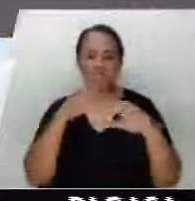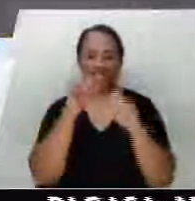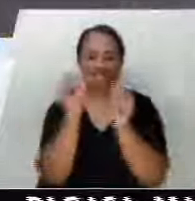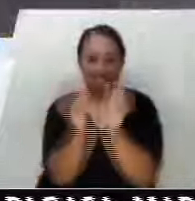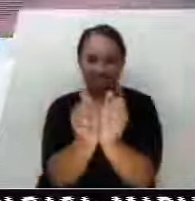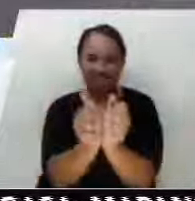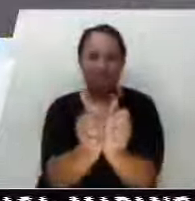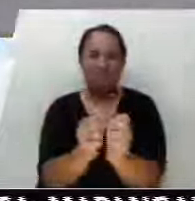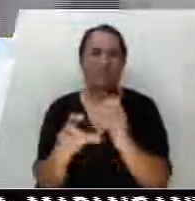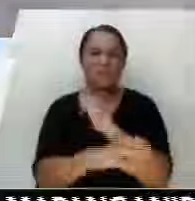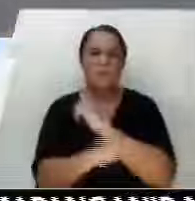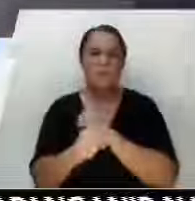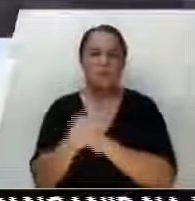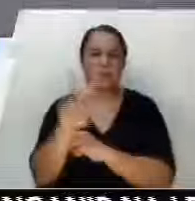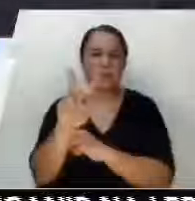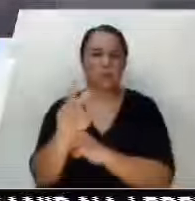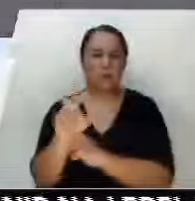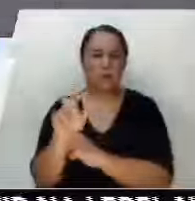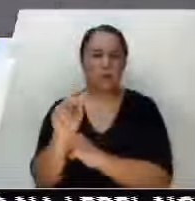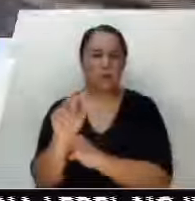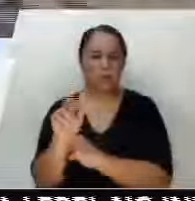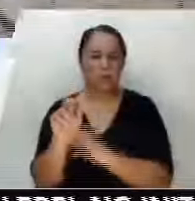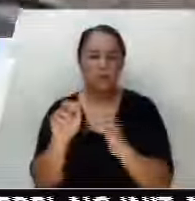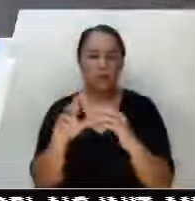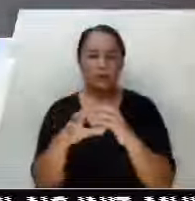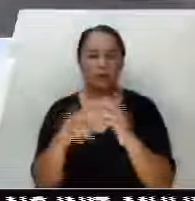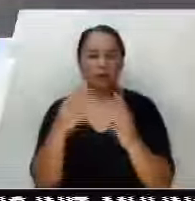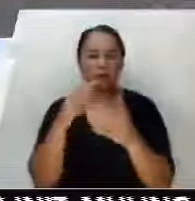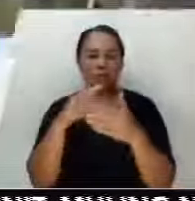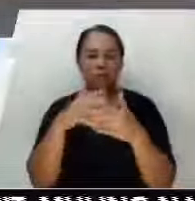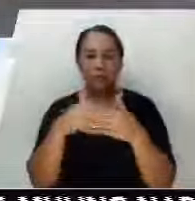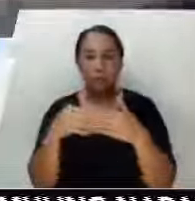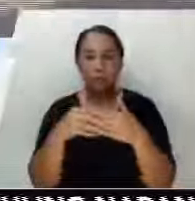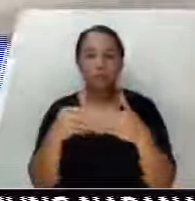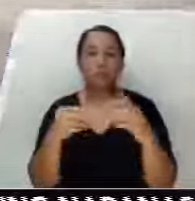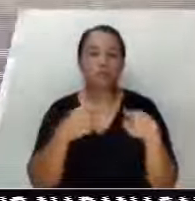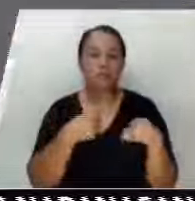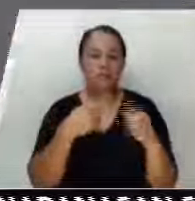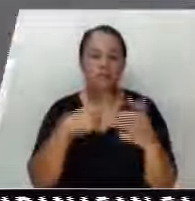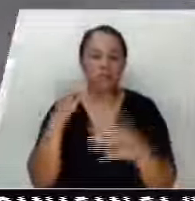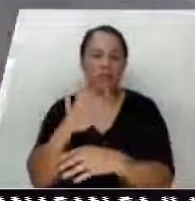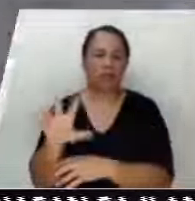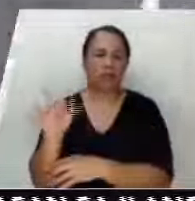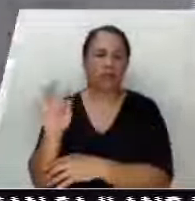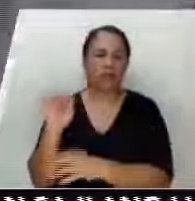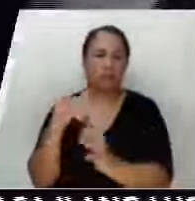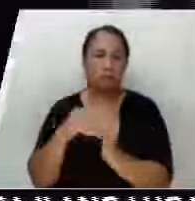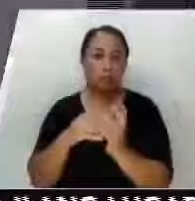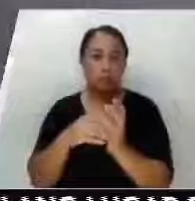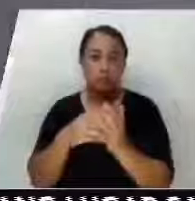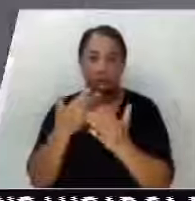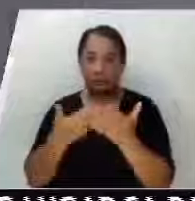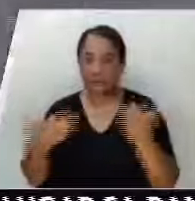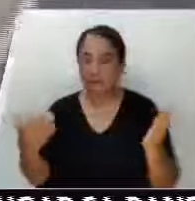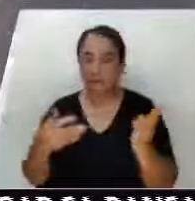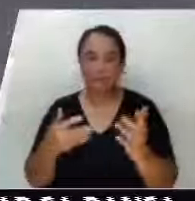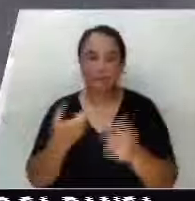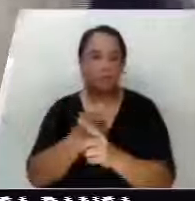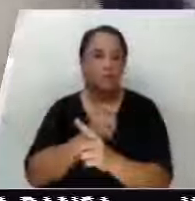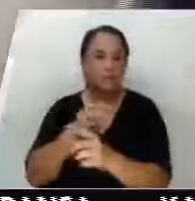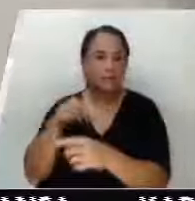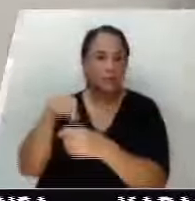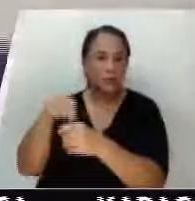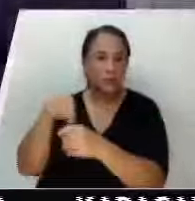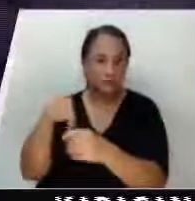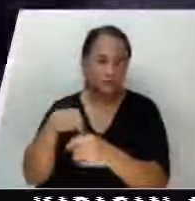ng $230 o halos 13,000 pesos na halaga ng mga paninda mula sa tindahan. Naharap ang